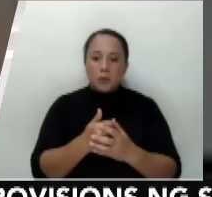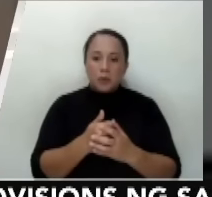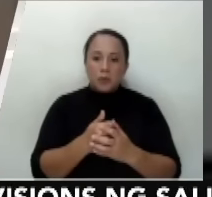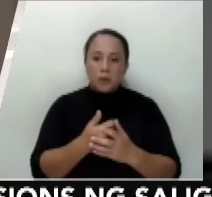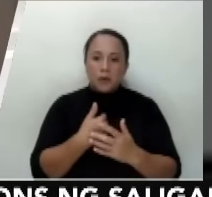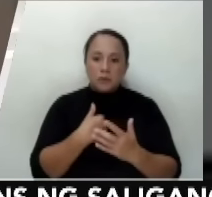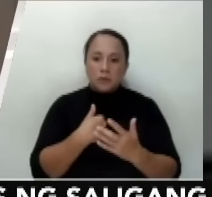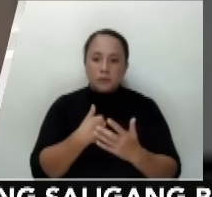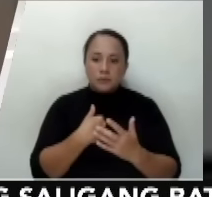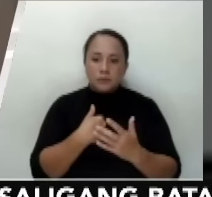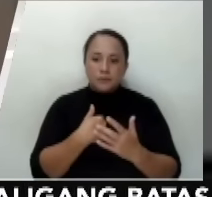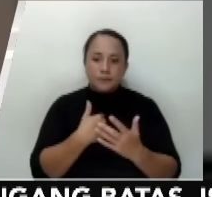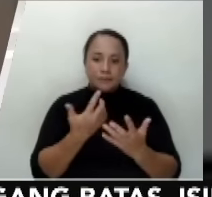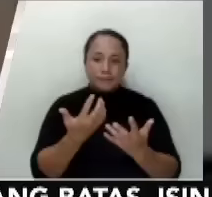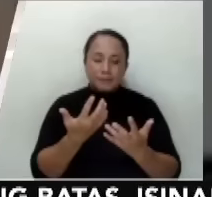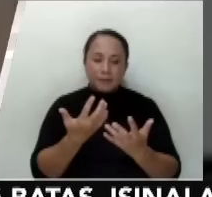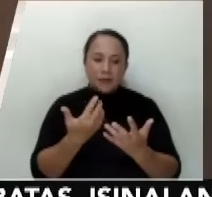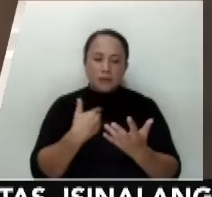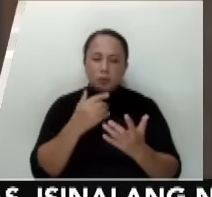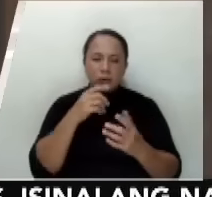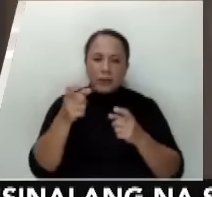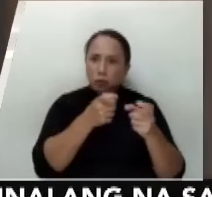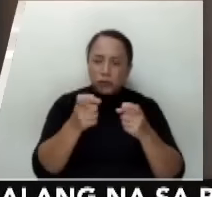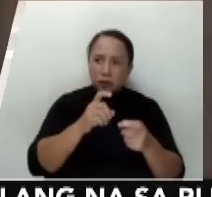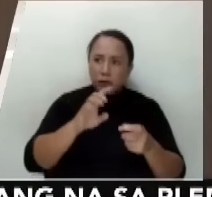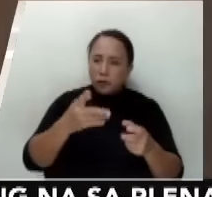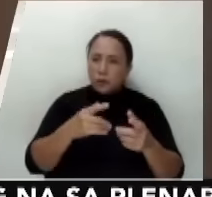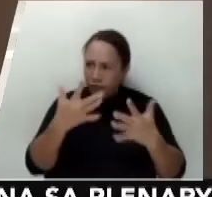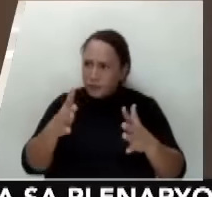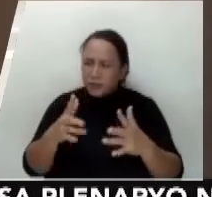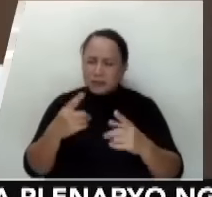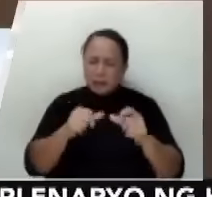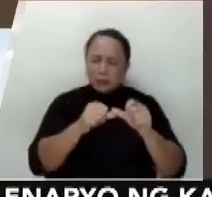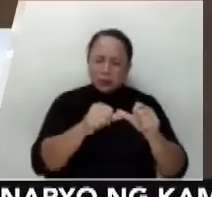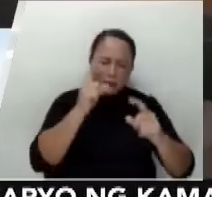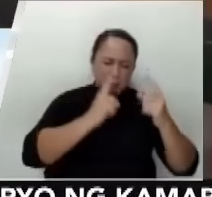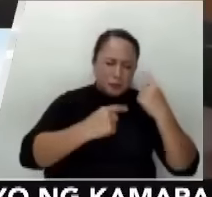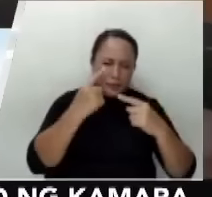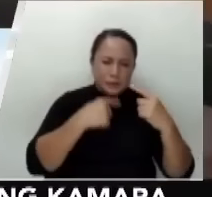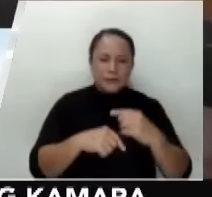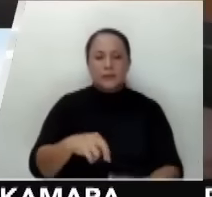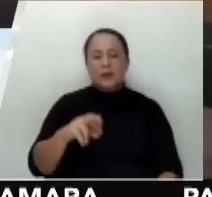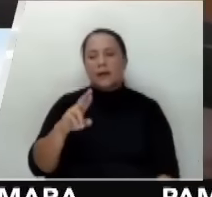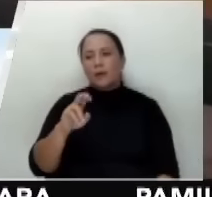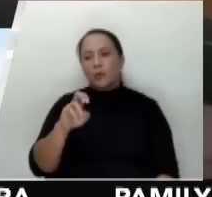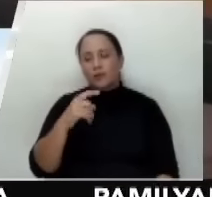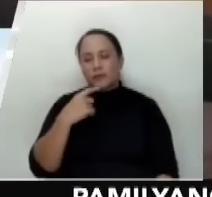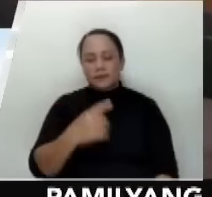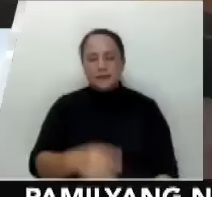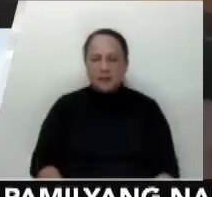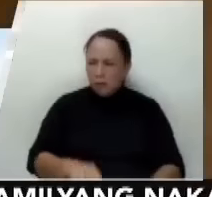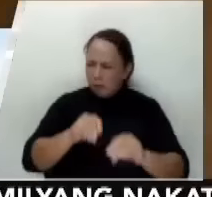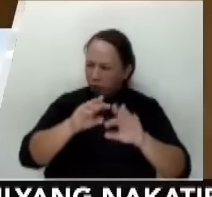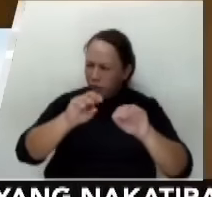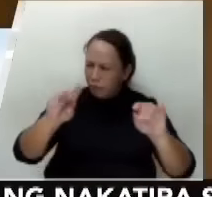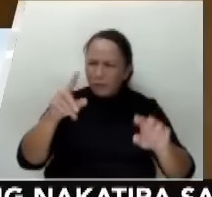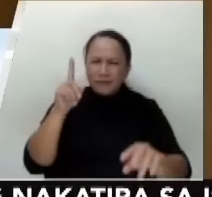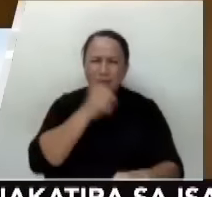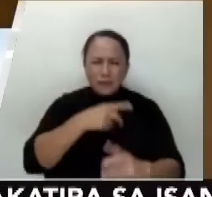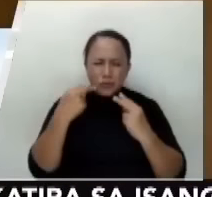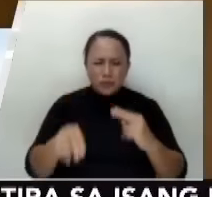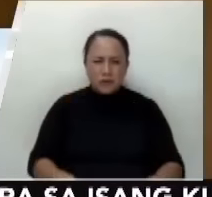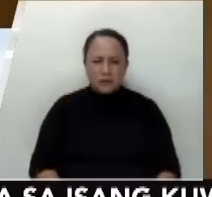scene, hindi ko na siya mapigilan kahit after the scene. Si Ruru, ikinalulungkot ang kumalat na fake news. Imposible